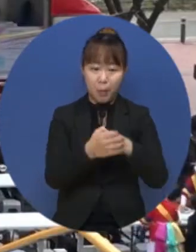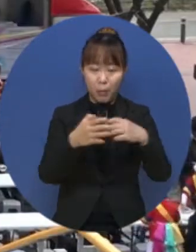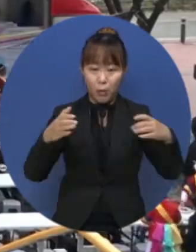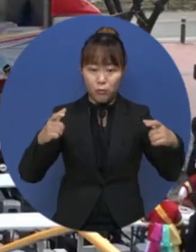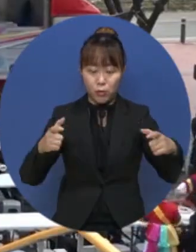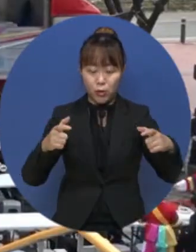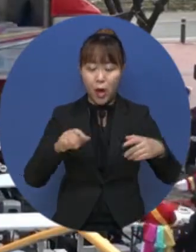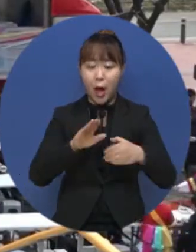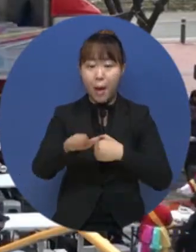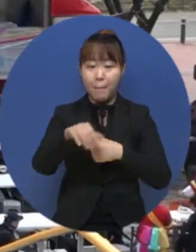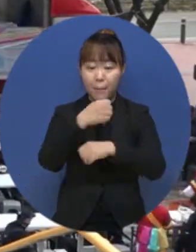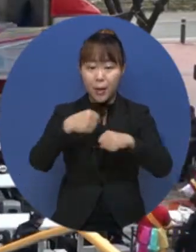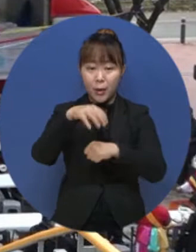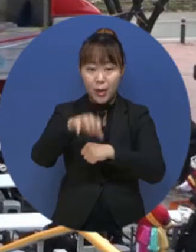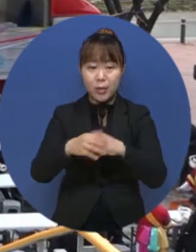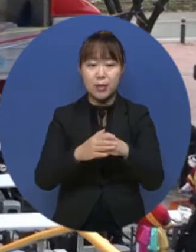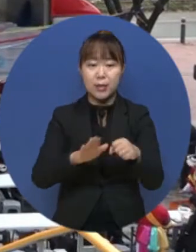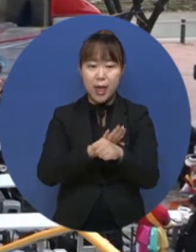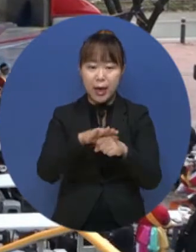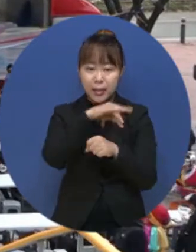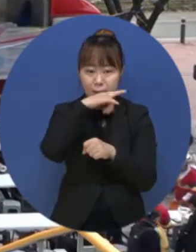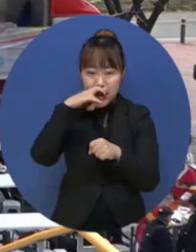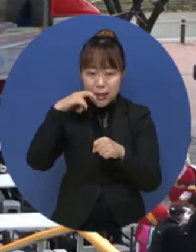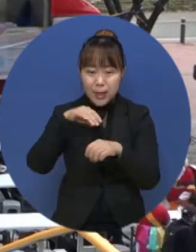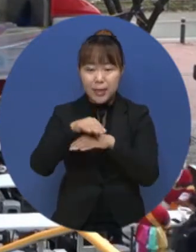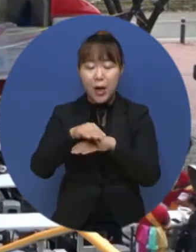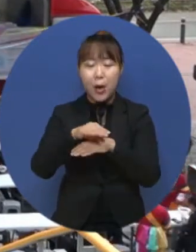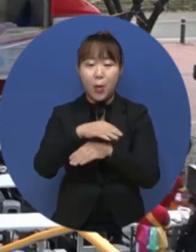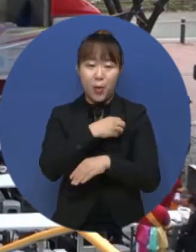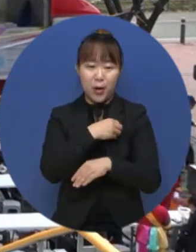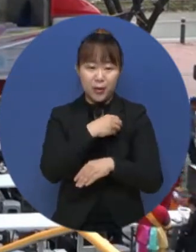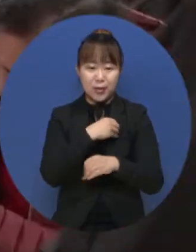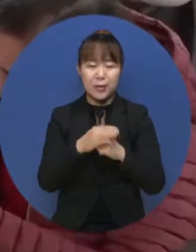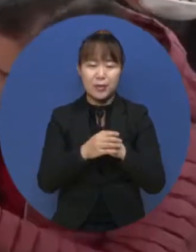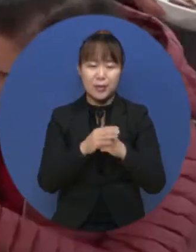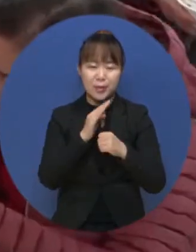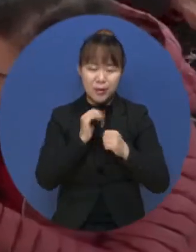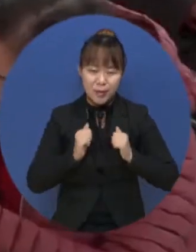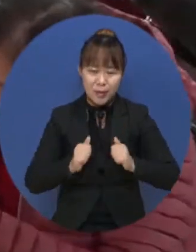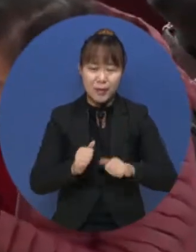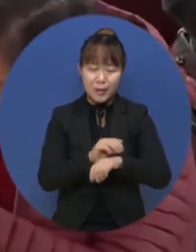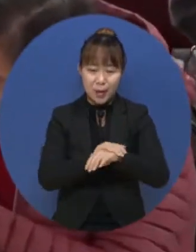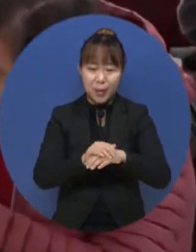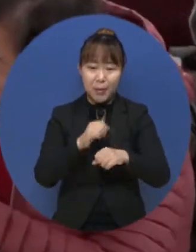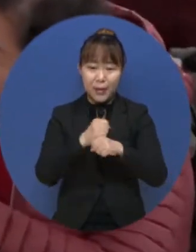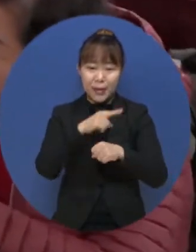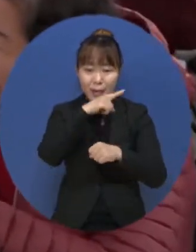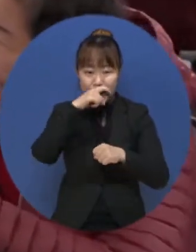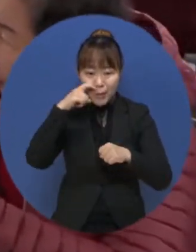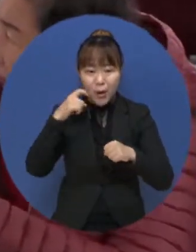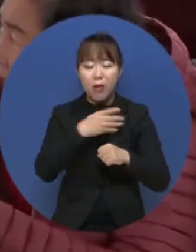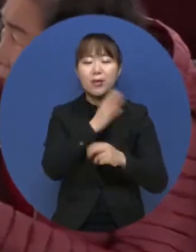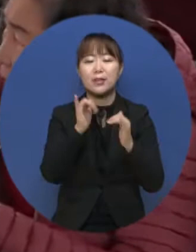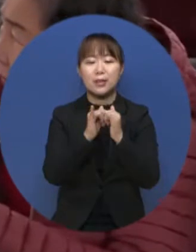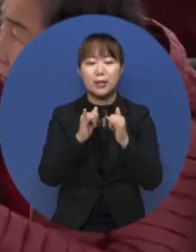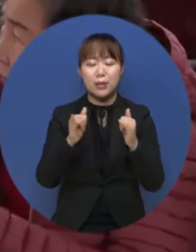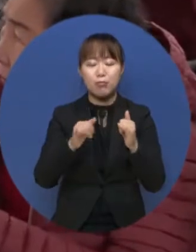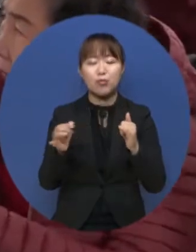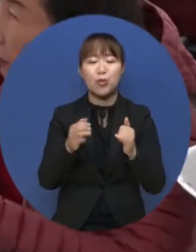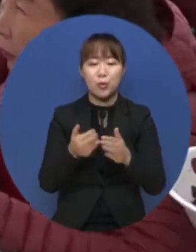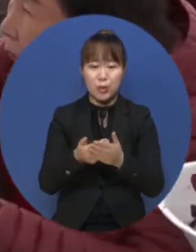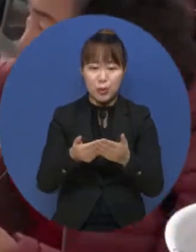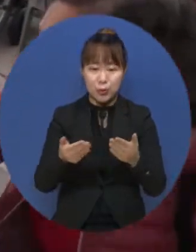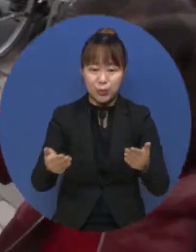마포구청 앞마당에서는 사랑의 짜장차 회원들이 정성스럽게 요리한 짜장면이 어르신들에게